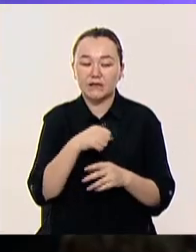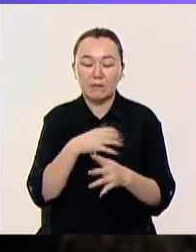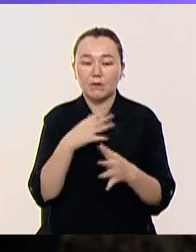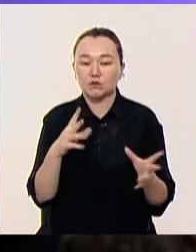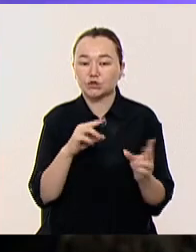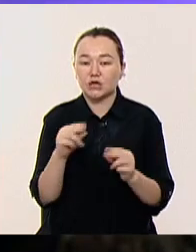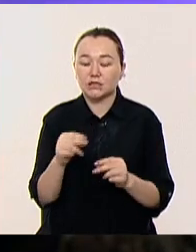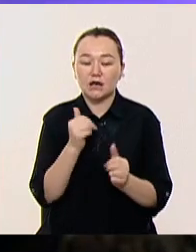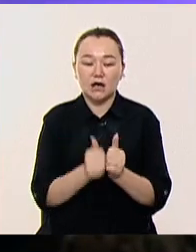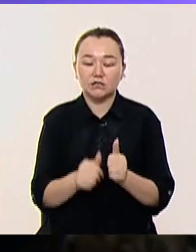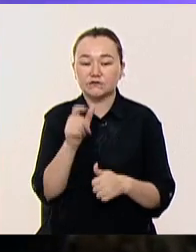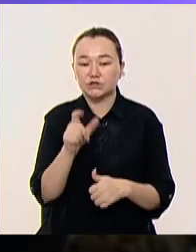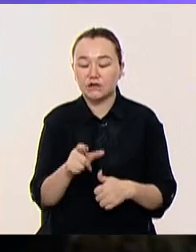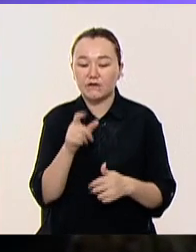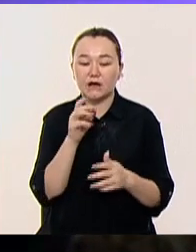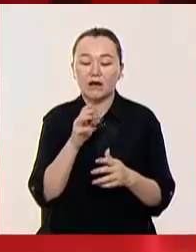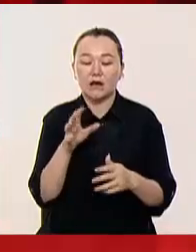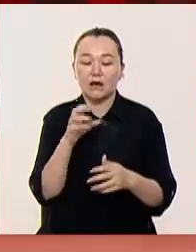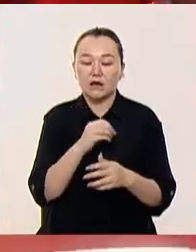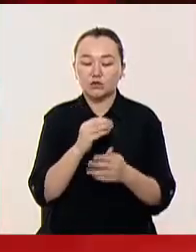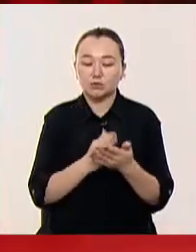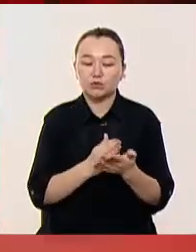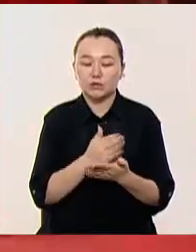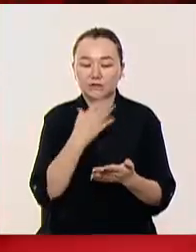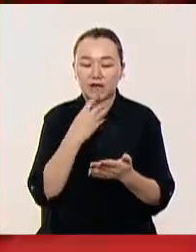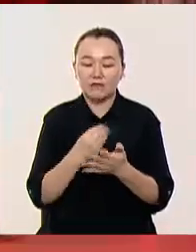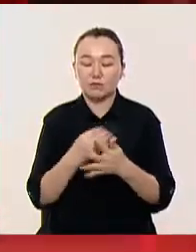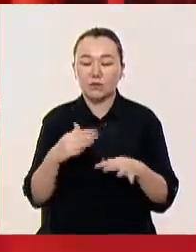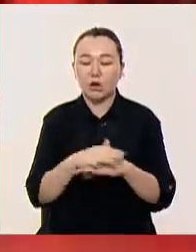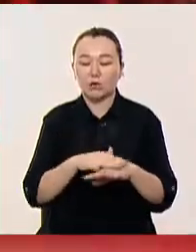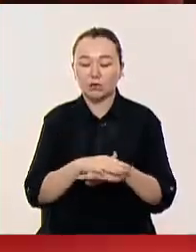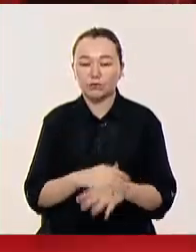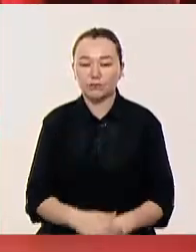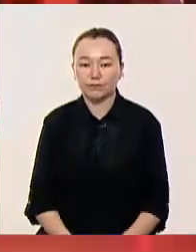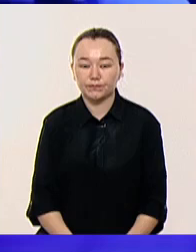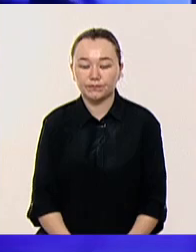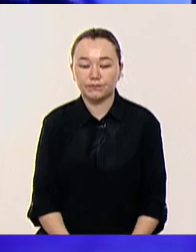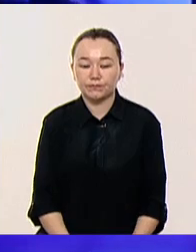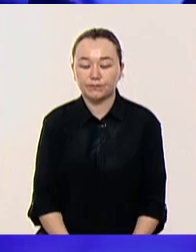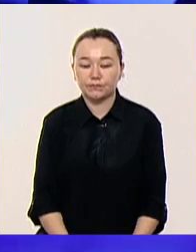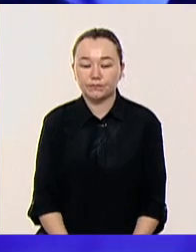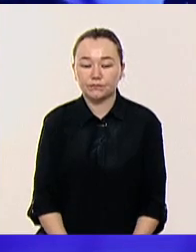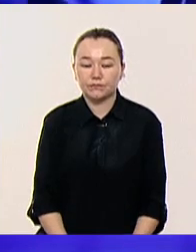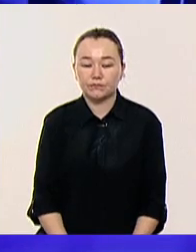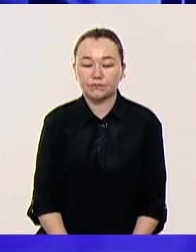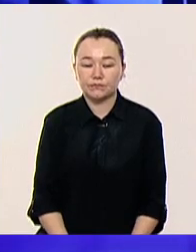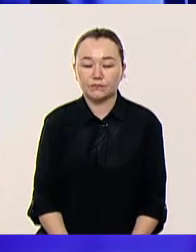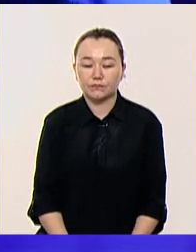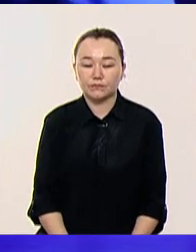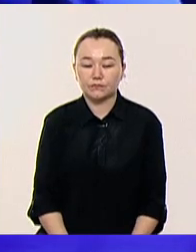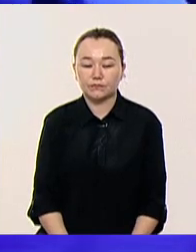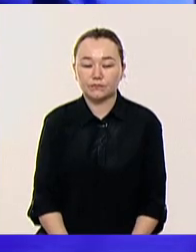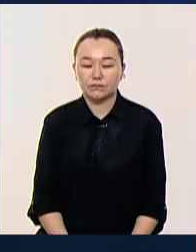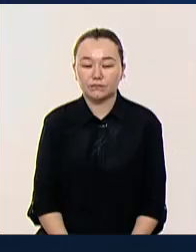счастье для каждого гражданина – беззаветное служение своему народу. Лейла Осева, Жомарт Кудайбергенов, Информбюро, Актобе.